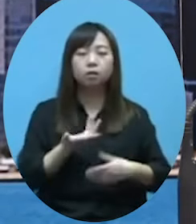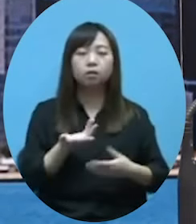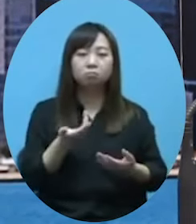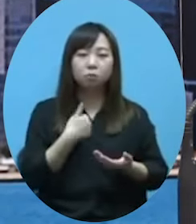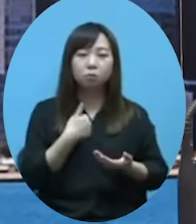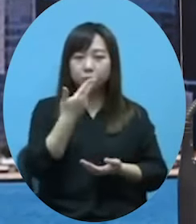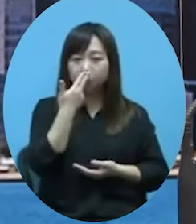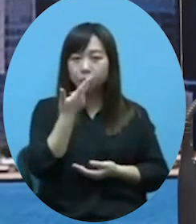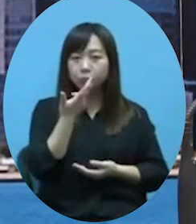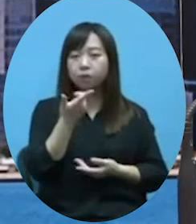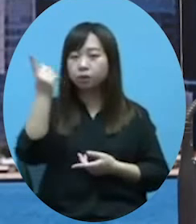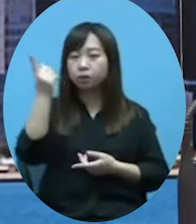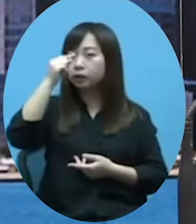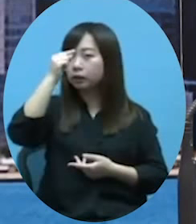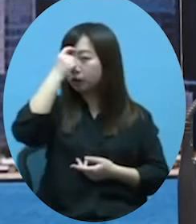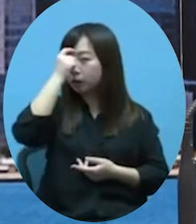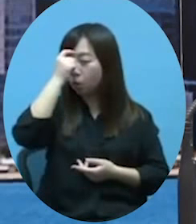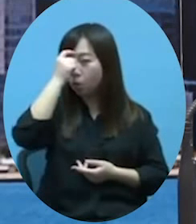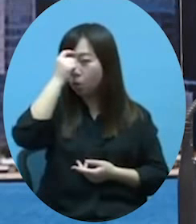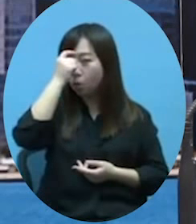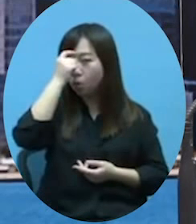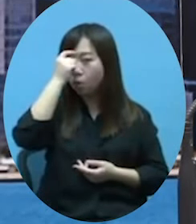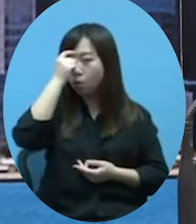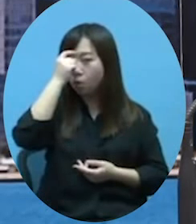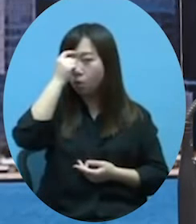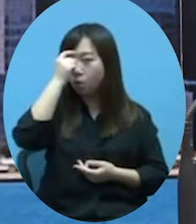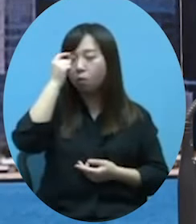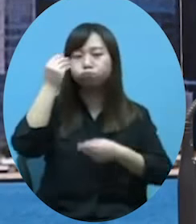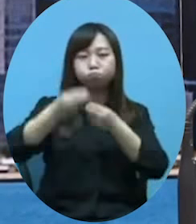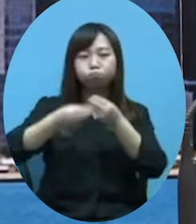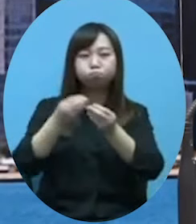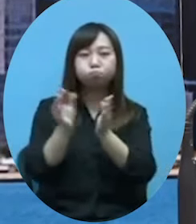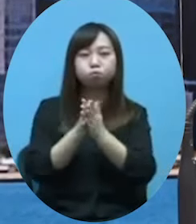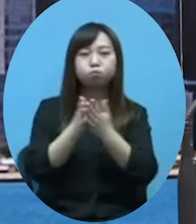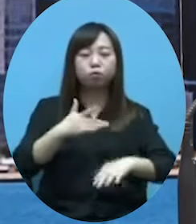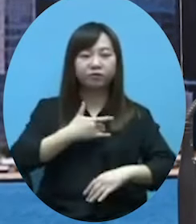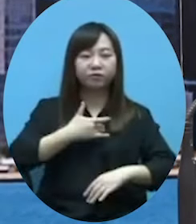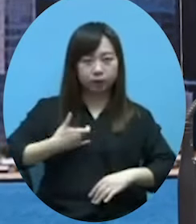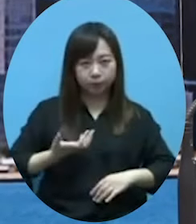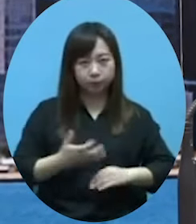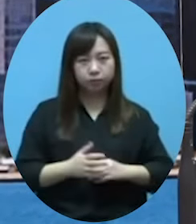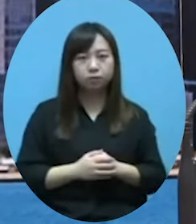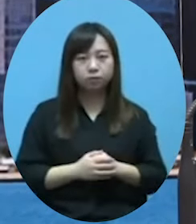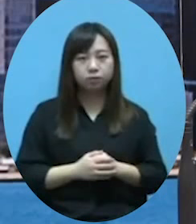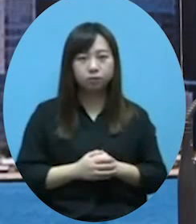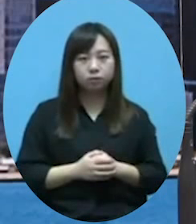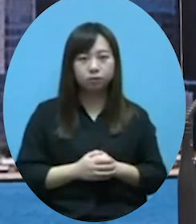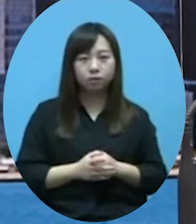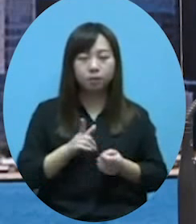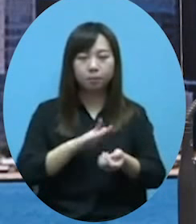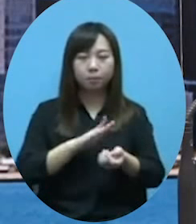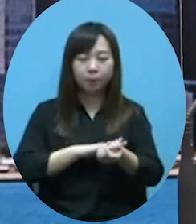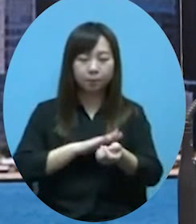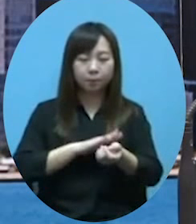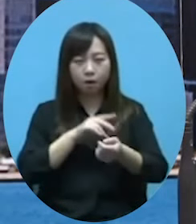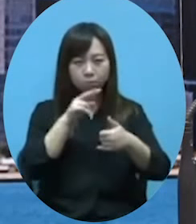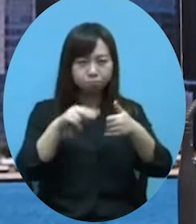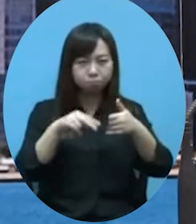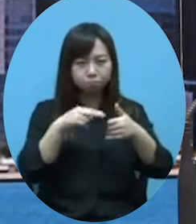都是在印度感染的了但是因為她那個感染的病徵就是